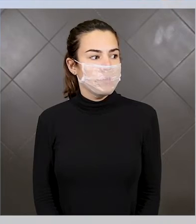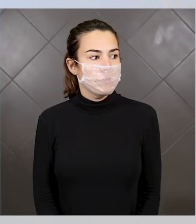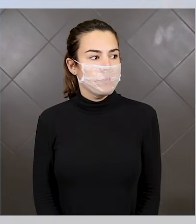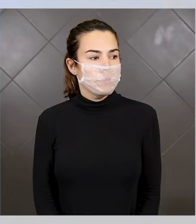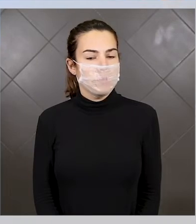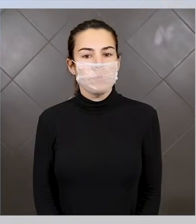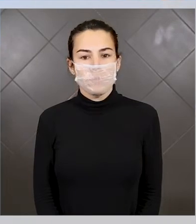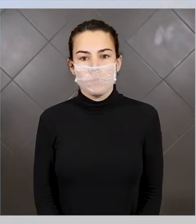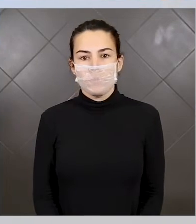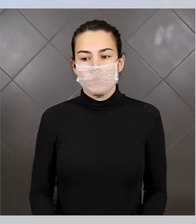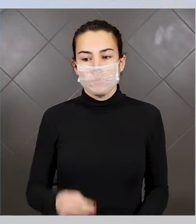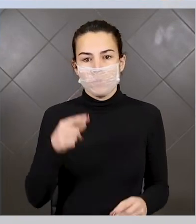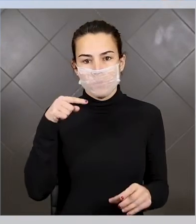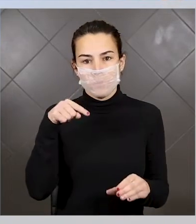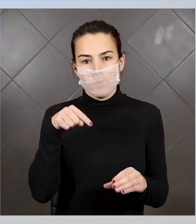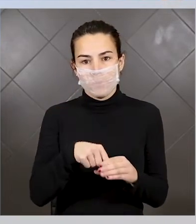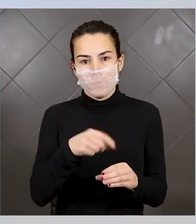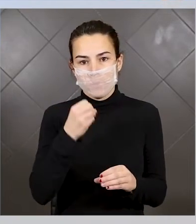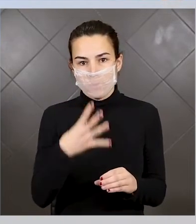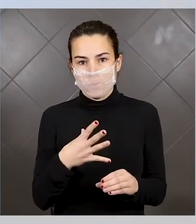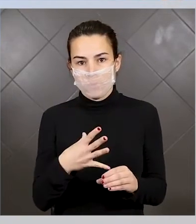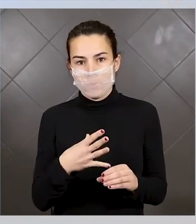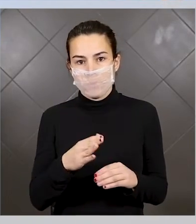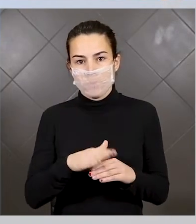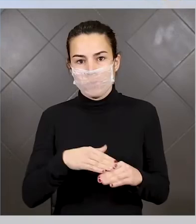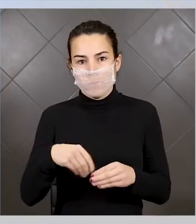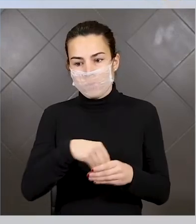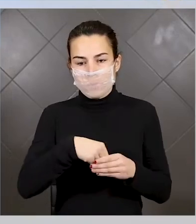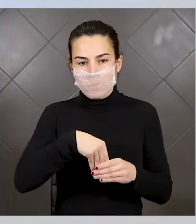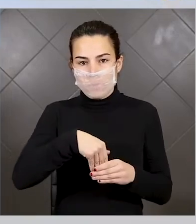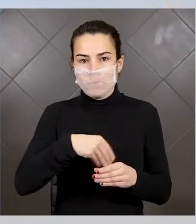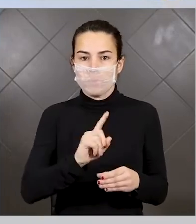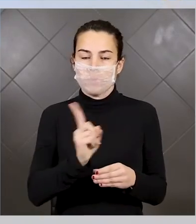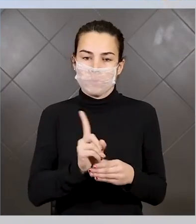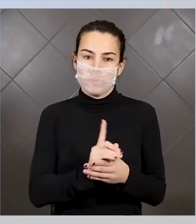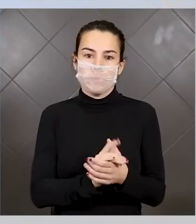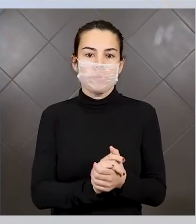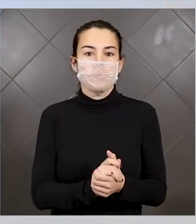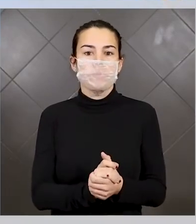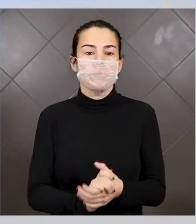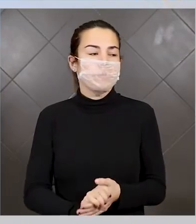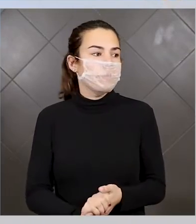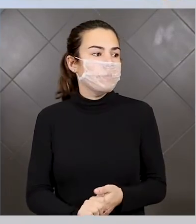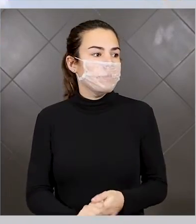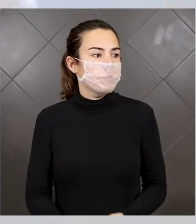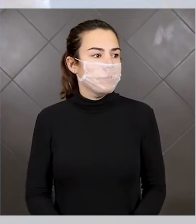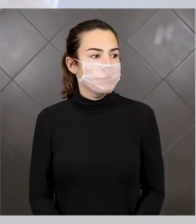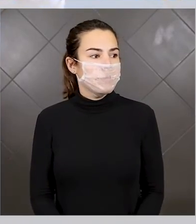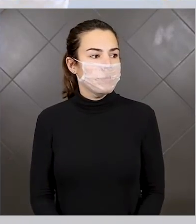ficar-lo recte, ens patinarà i se'ns pot caure.